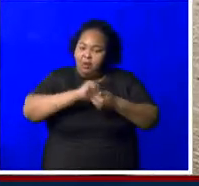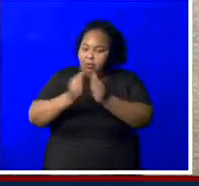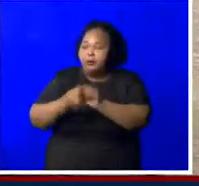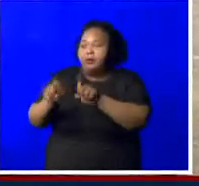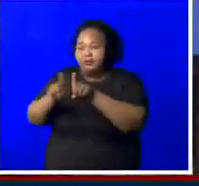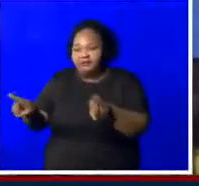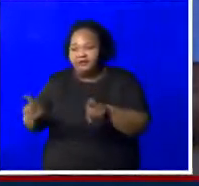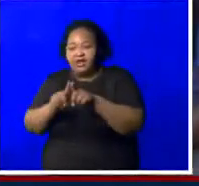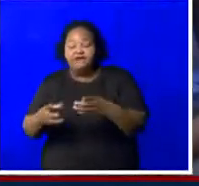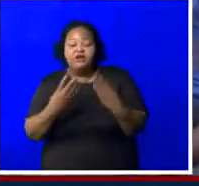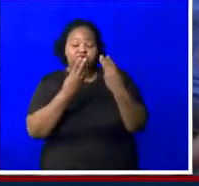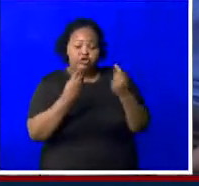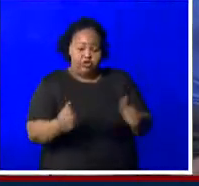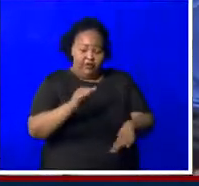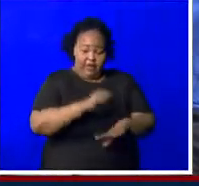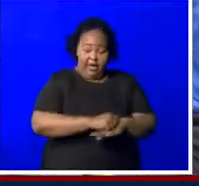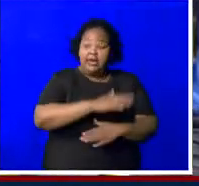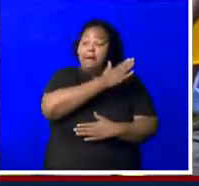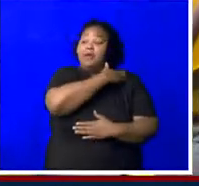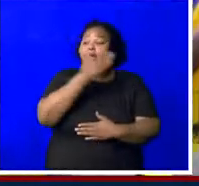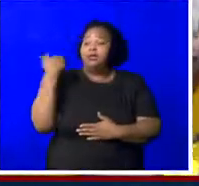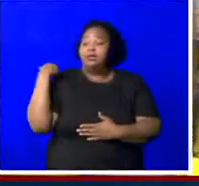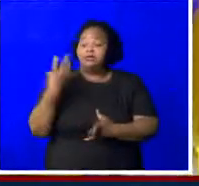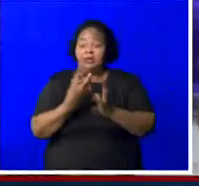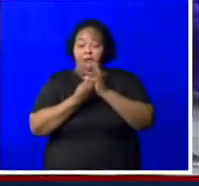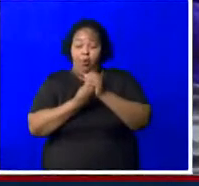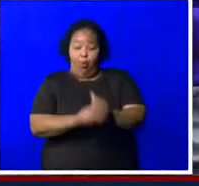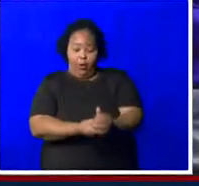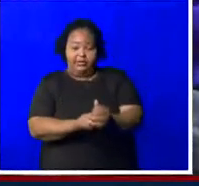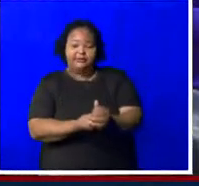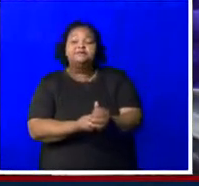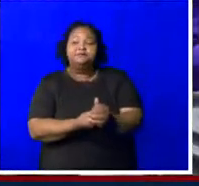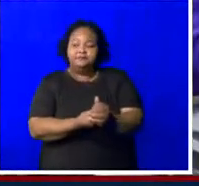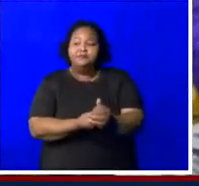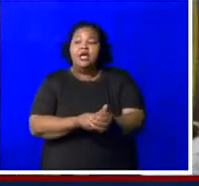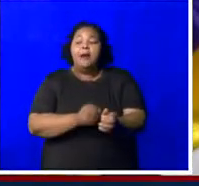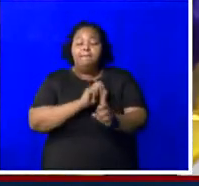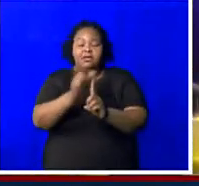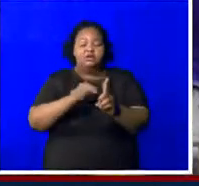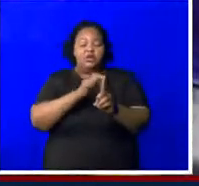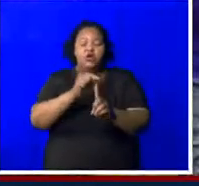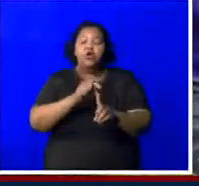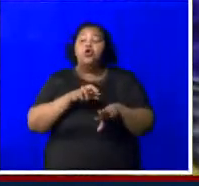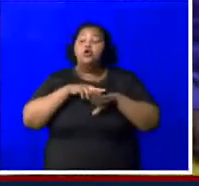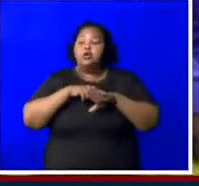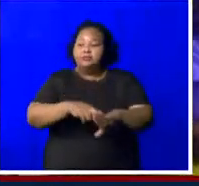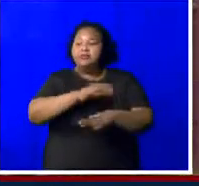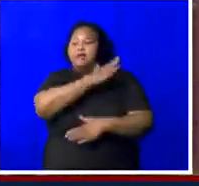letehlukene. Imvuna beyihambisana nalo bekamelele imvuna elitiko letemfundo naNiki Mnisi.